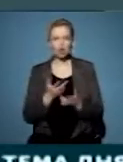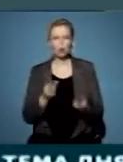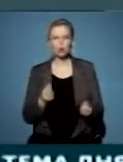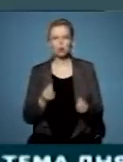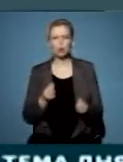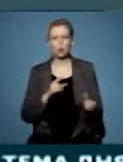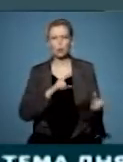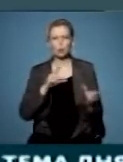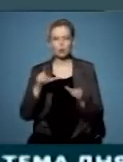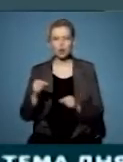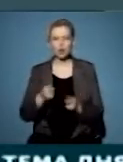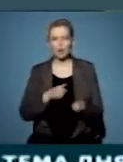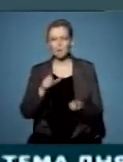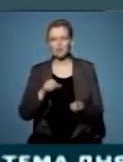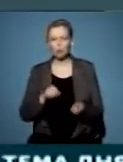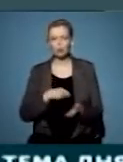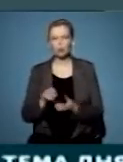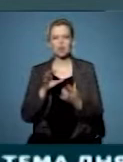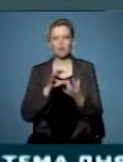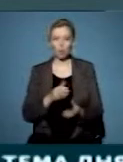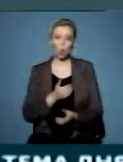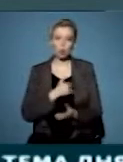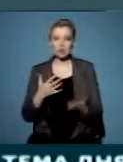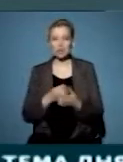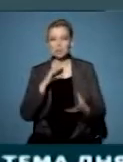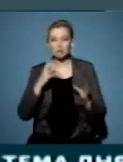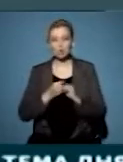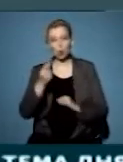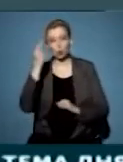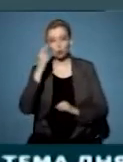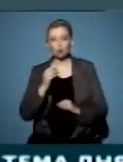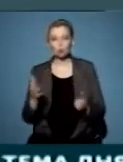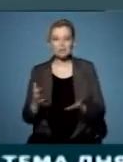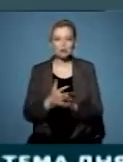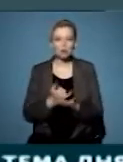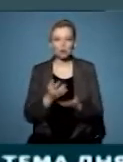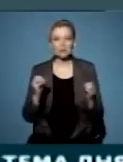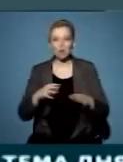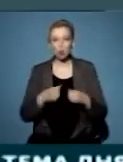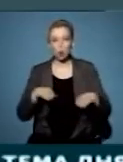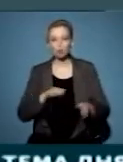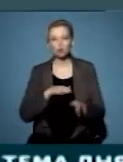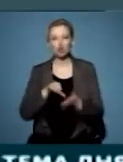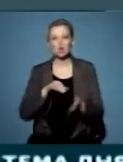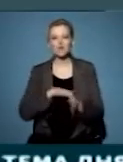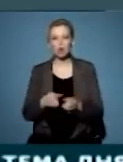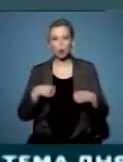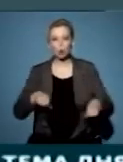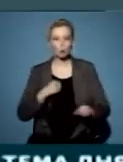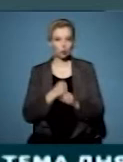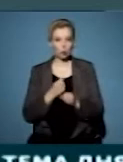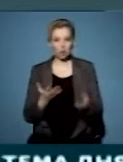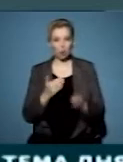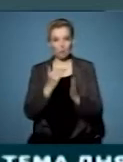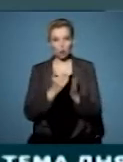на проїзд перевізник може купити автобус. Хотіли знайти спільну думку, щоб зібрати якусь комісію із членів виконкому і зробити